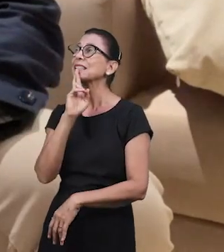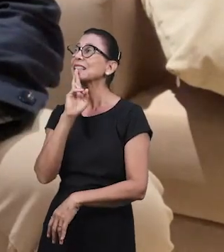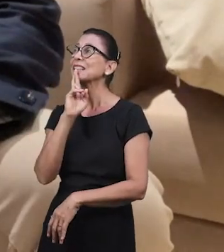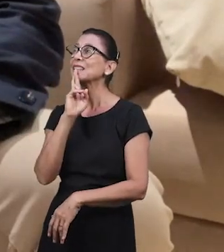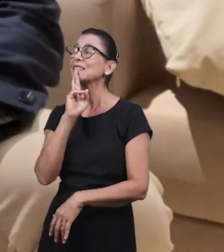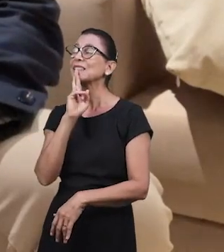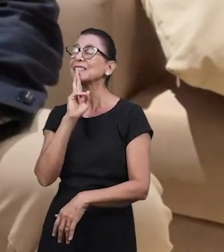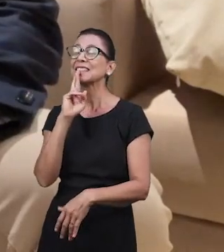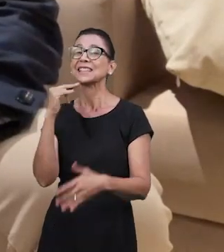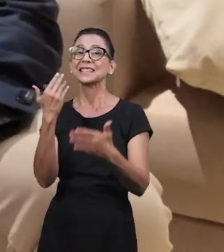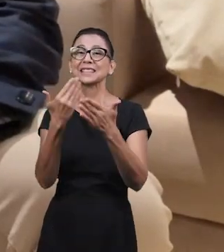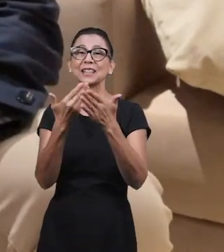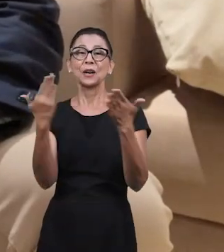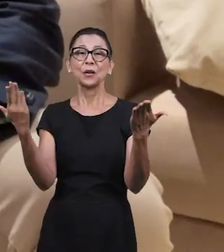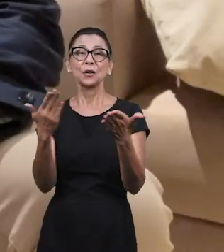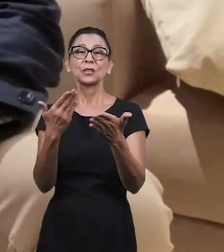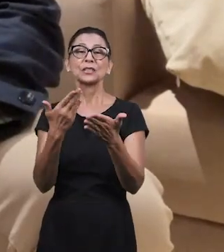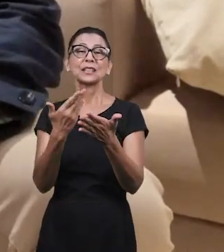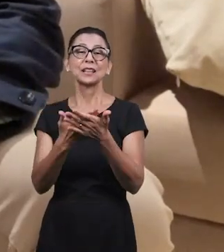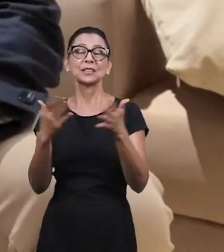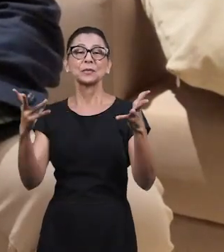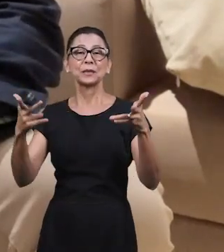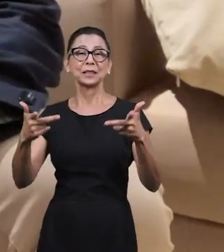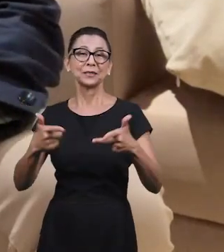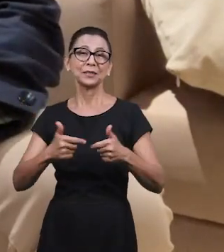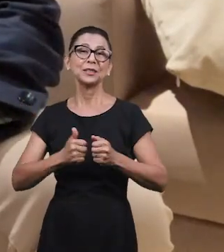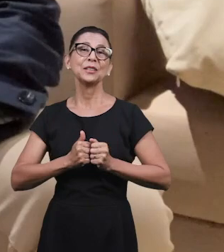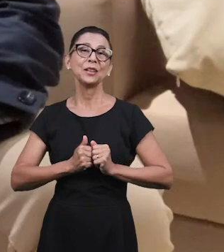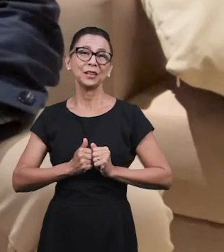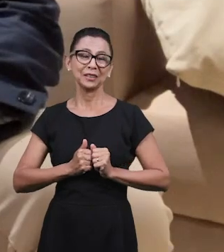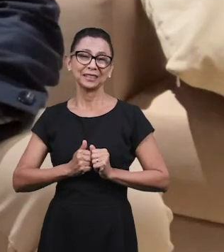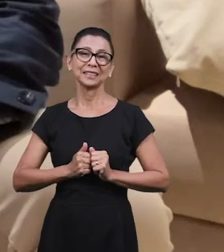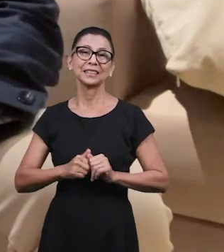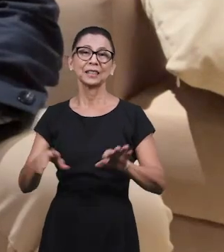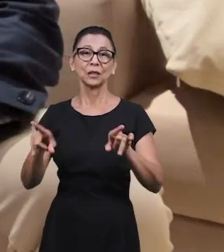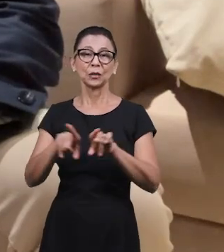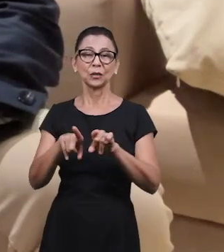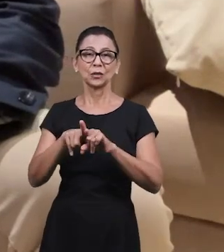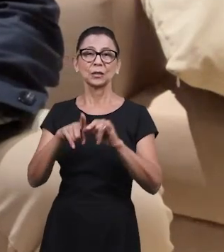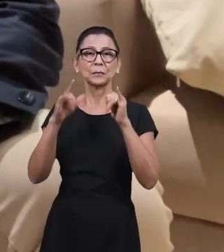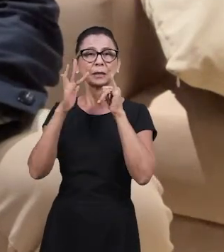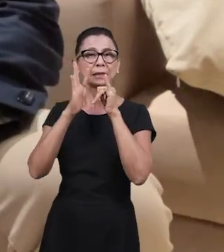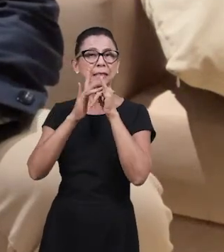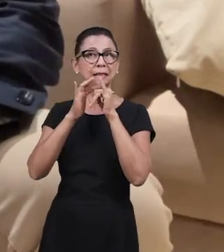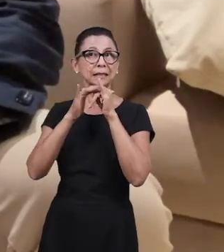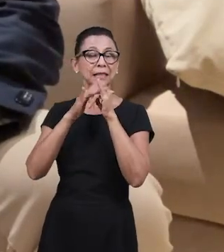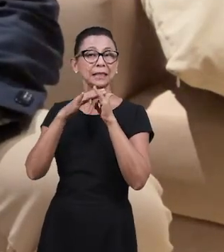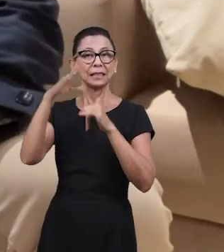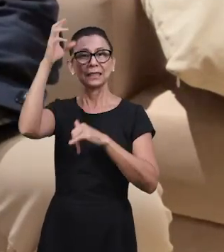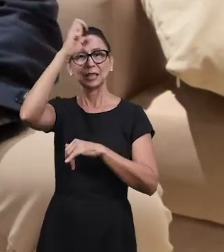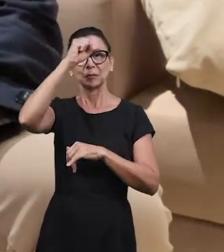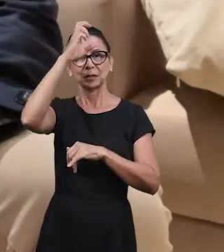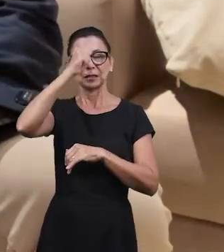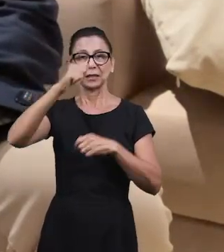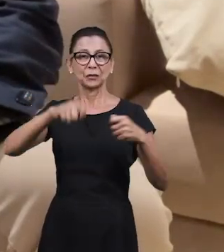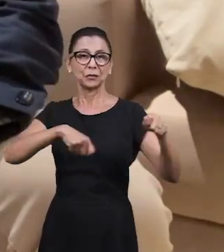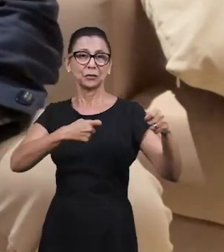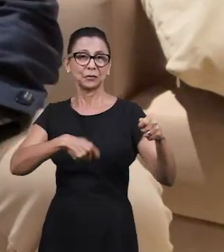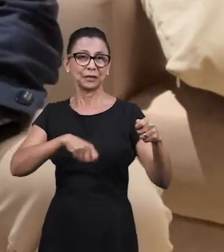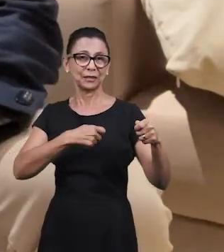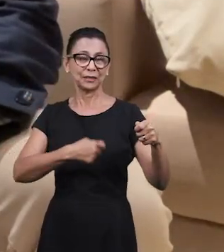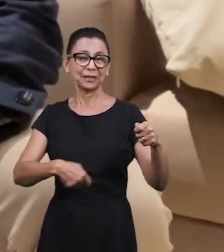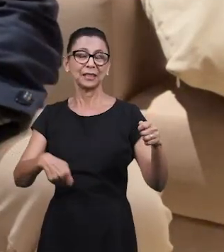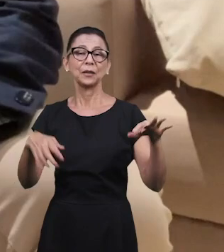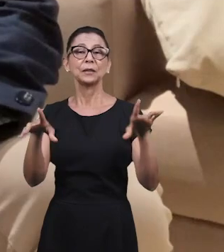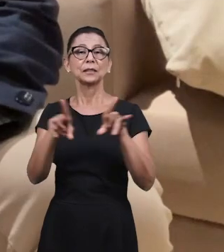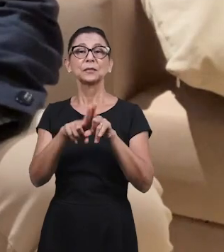que c'est la Janaïne. Et nous jouons escalette et la flûte douce et nous apprenons aussi à jouer de la